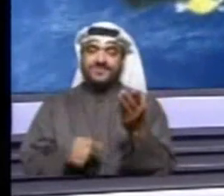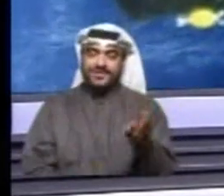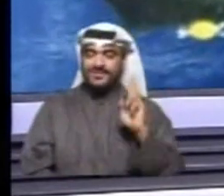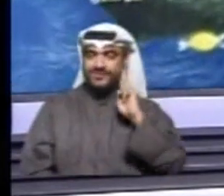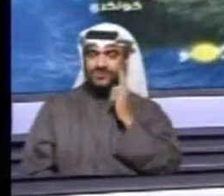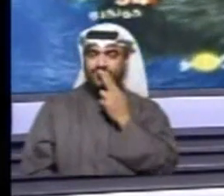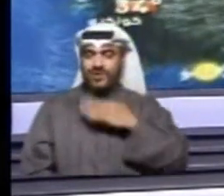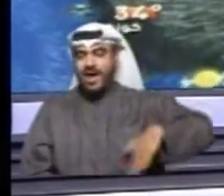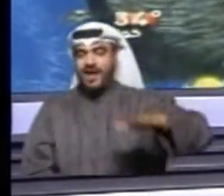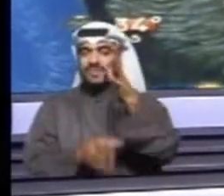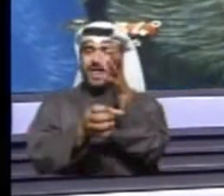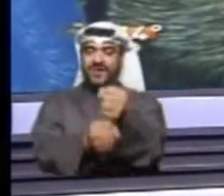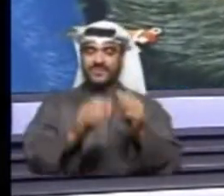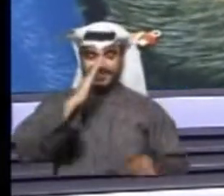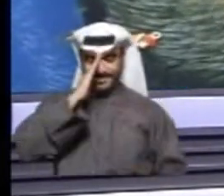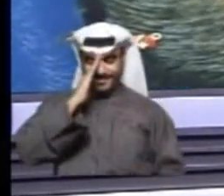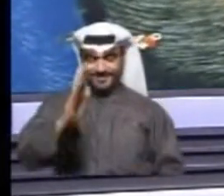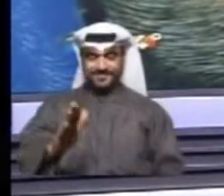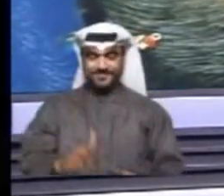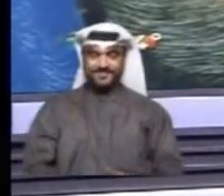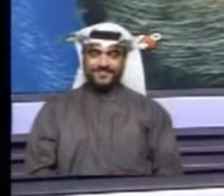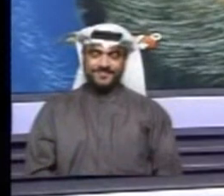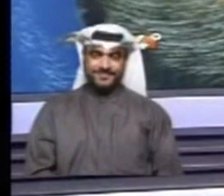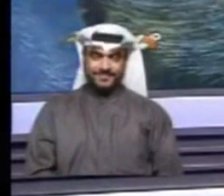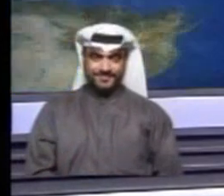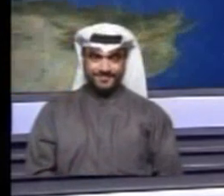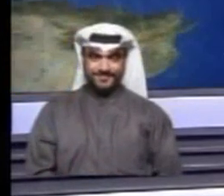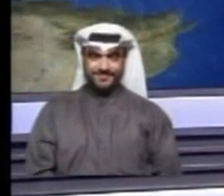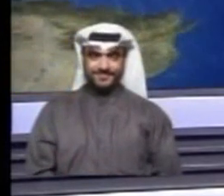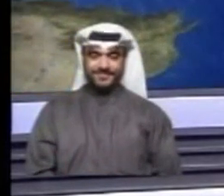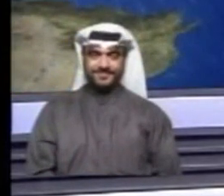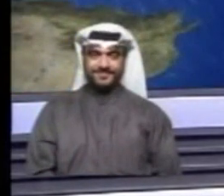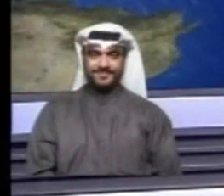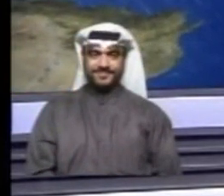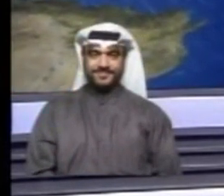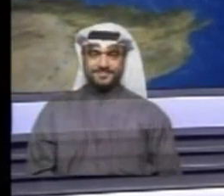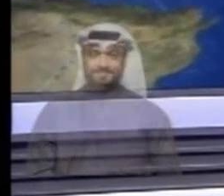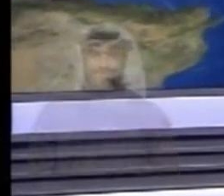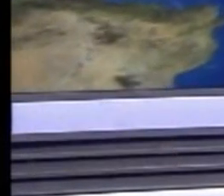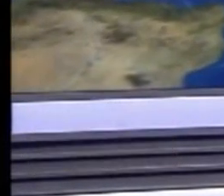لعدة أيام. نشرتنا الجوية تنتهي، ولكن بعد درجات الحرارة للعواصم والمدن حول العالم.